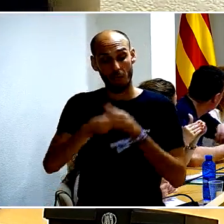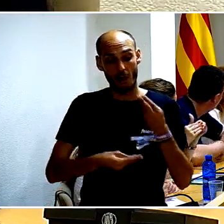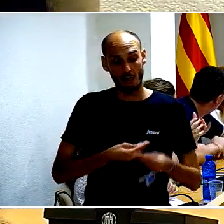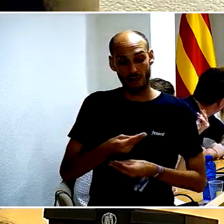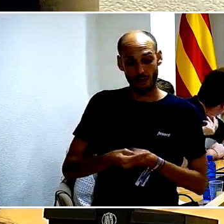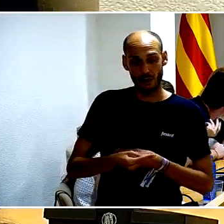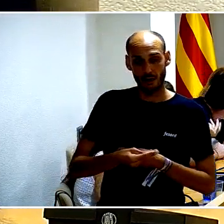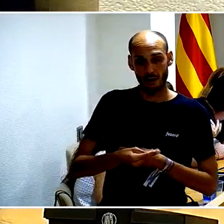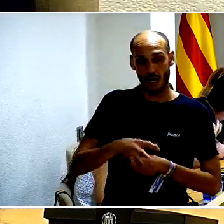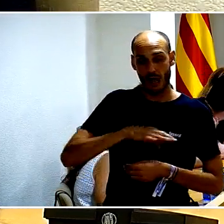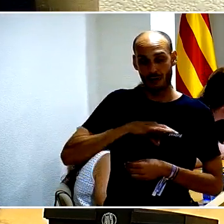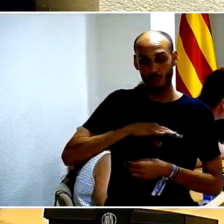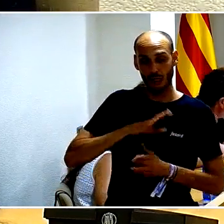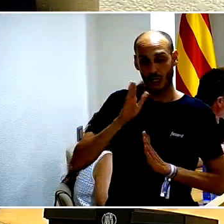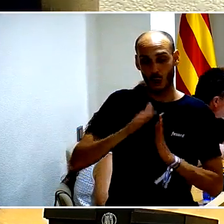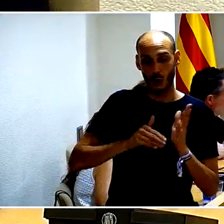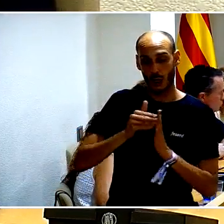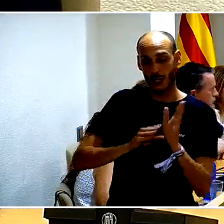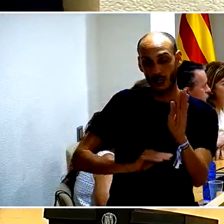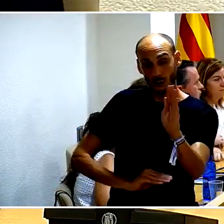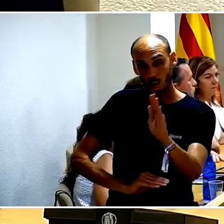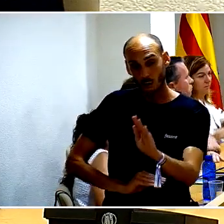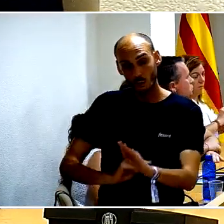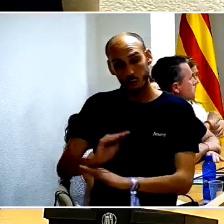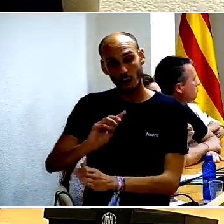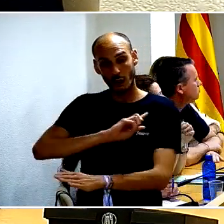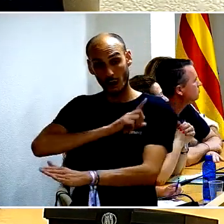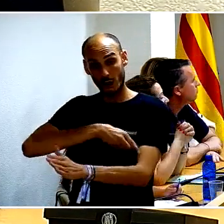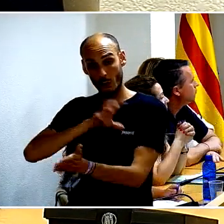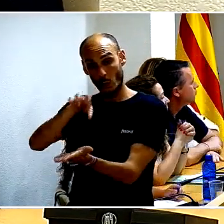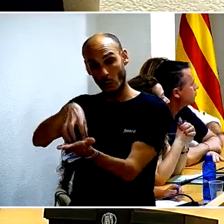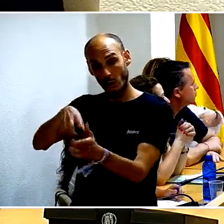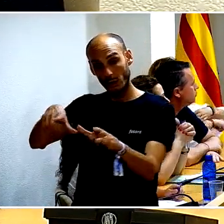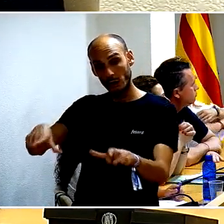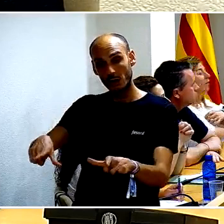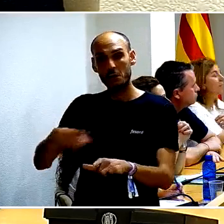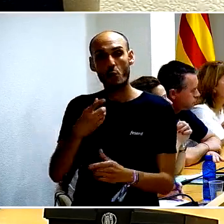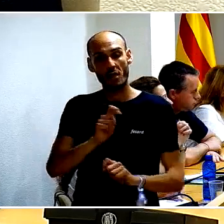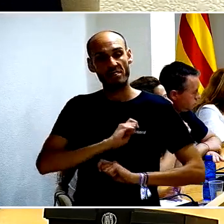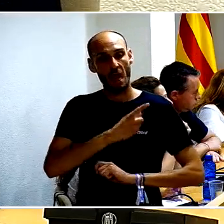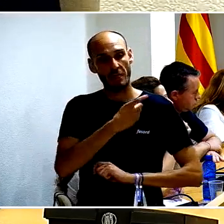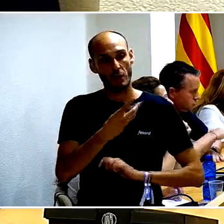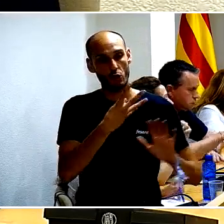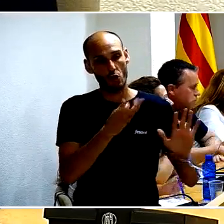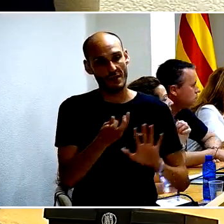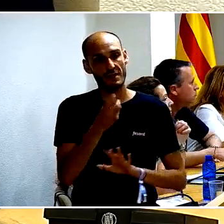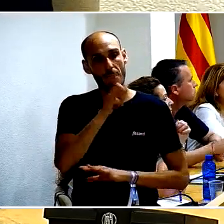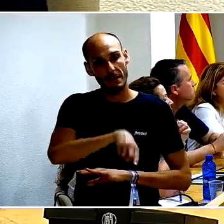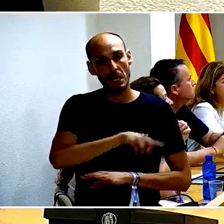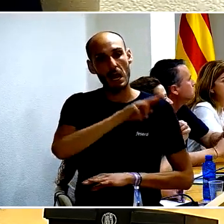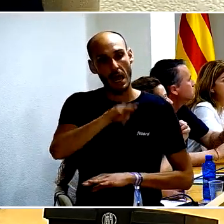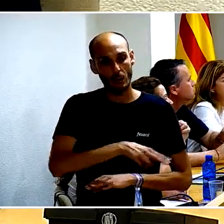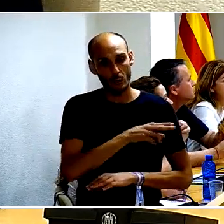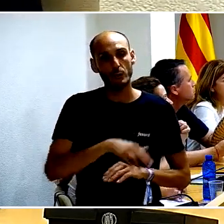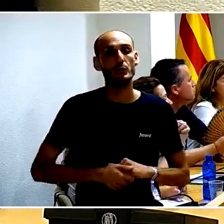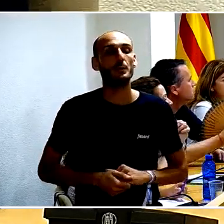de València que ens han concedit a l'Ajuntament de Paiporta 190.000 euros. A més, també n'hi